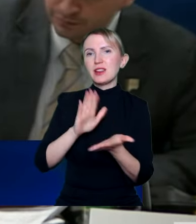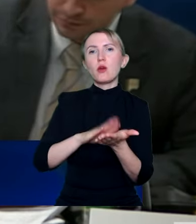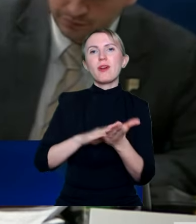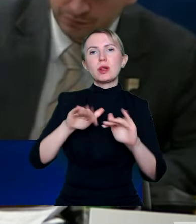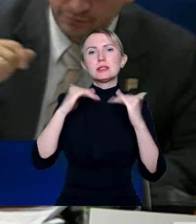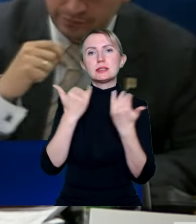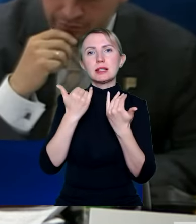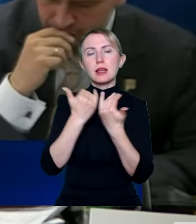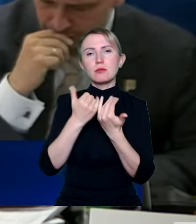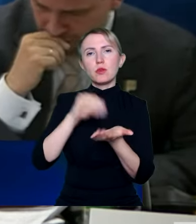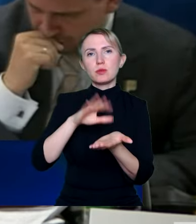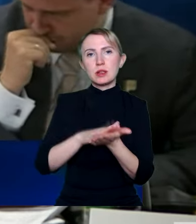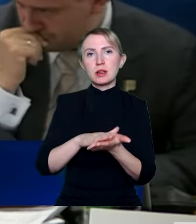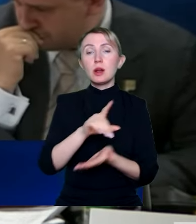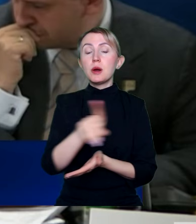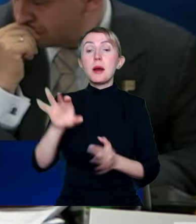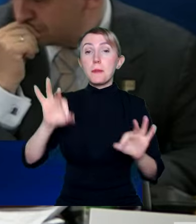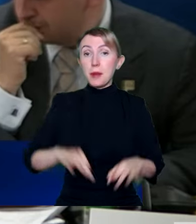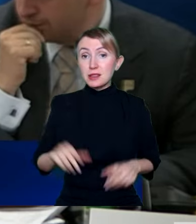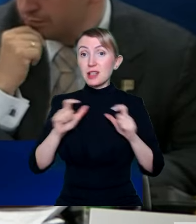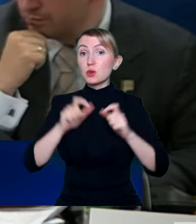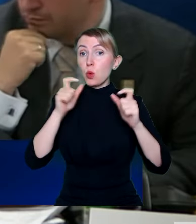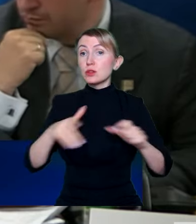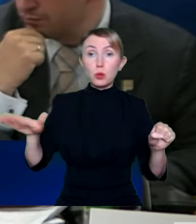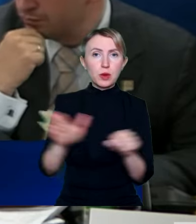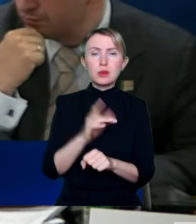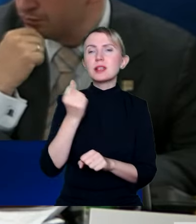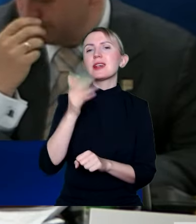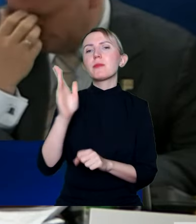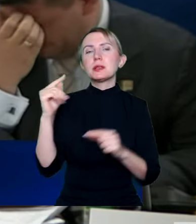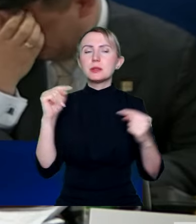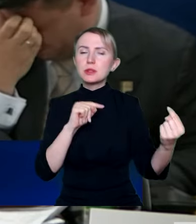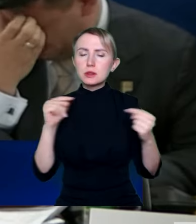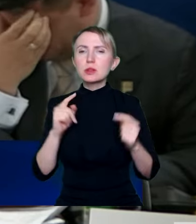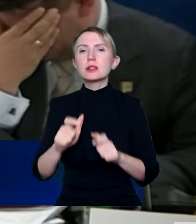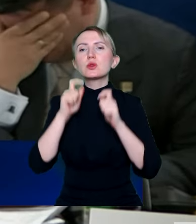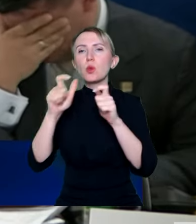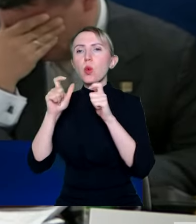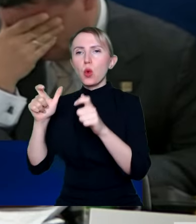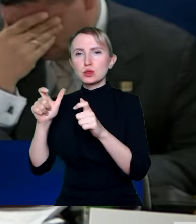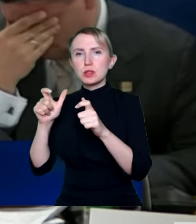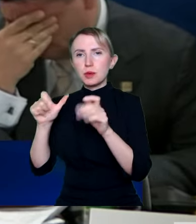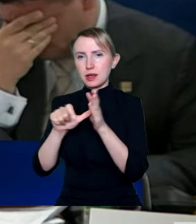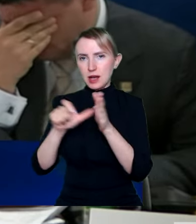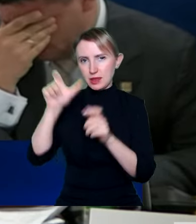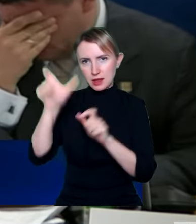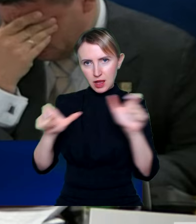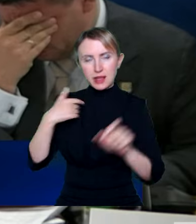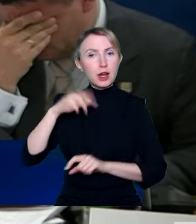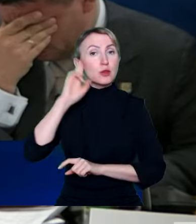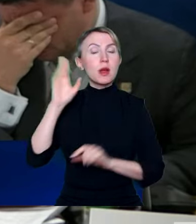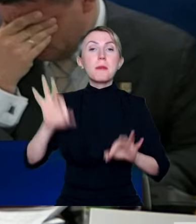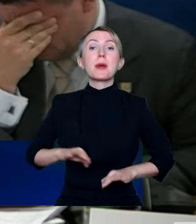Drodzy państwo, czy zgłosił pan do końca? Zaraz będziemy dyskutować nad zgłoszonymi kandydaturami. Rozumiem, że zgłosił pan